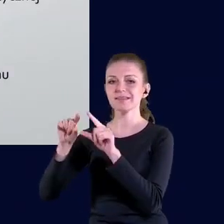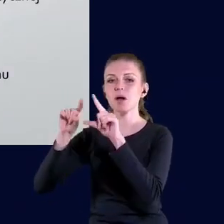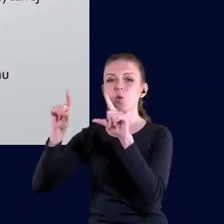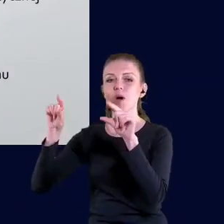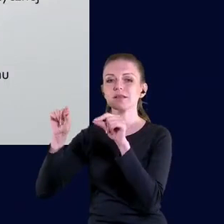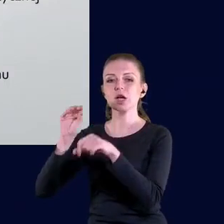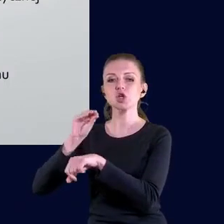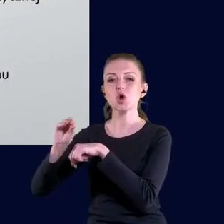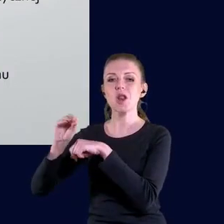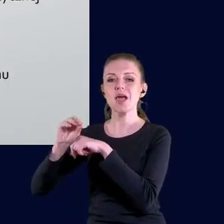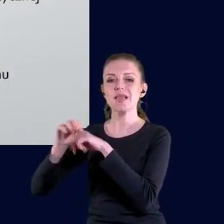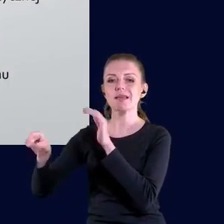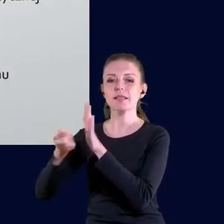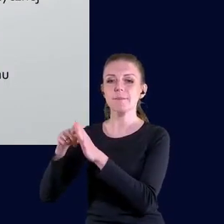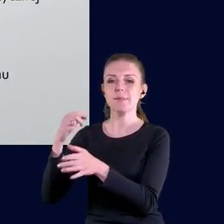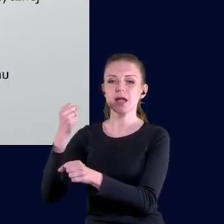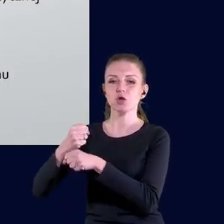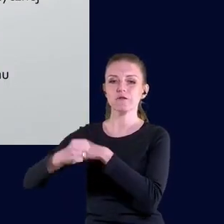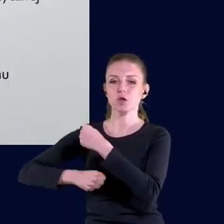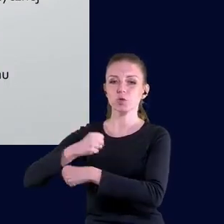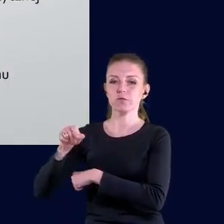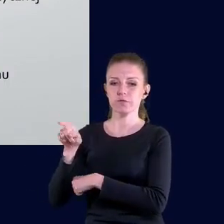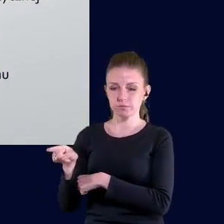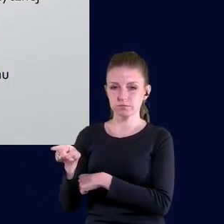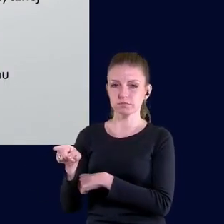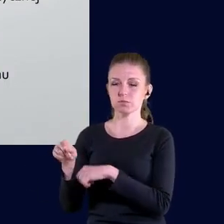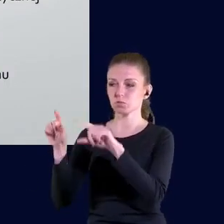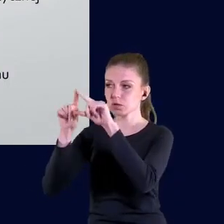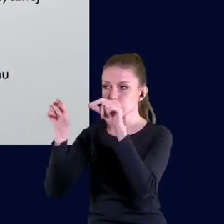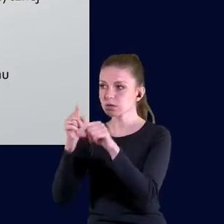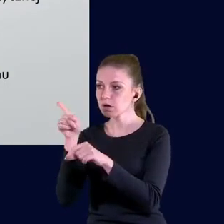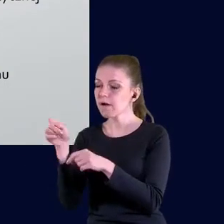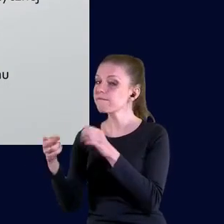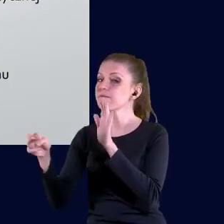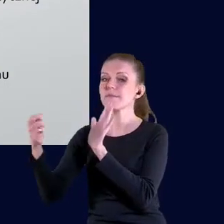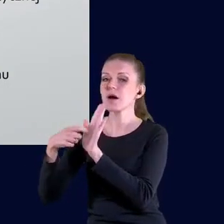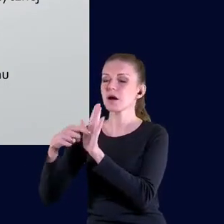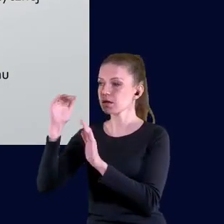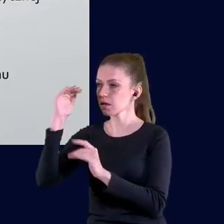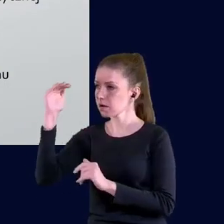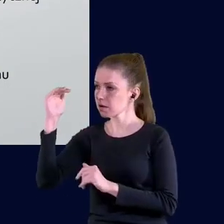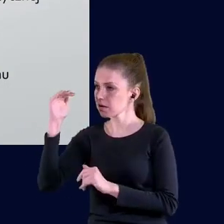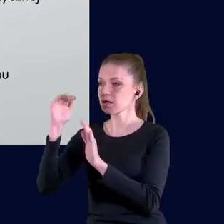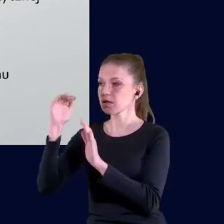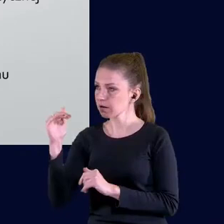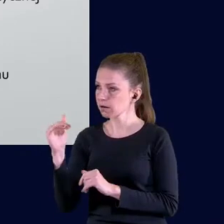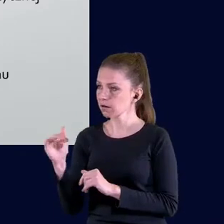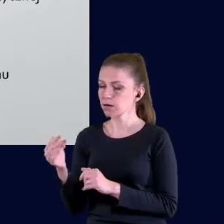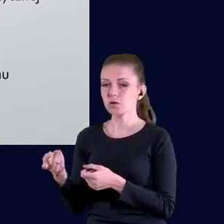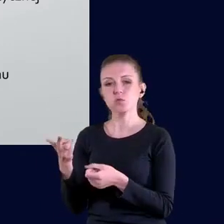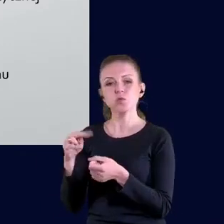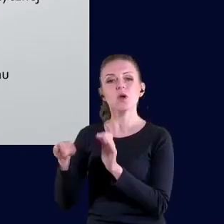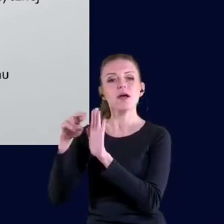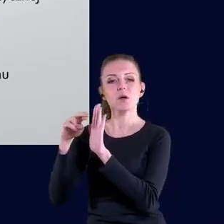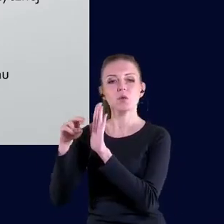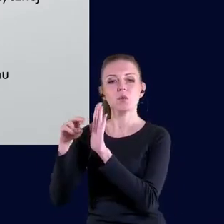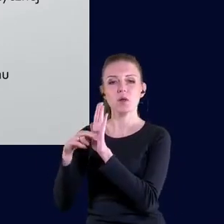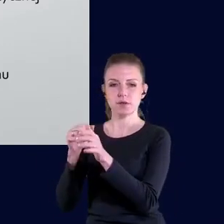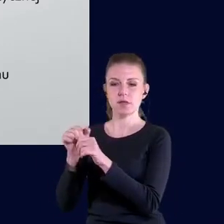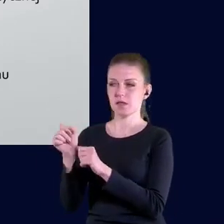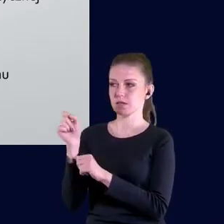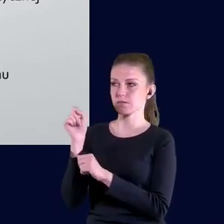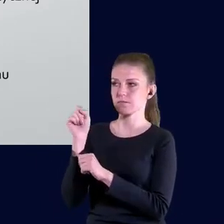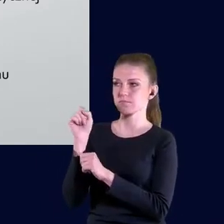szkolenia dla pracowników jest tam odpowiednio podlinkowane i zeskanowany regularnie